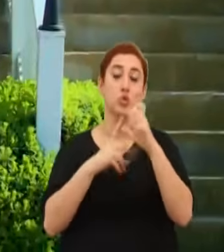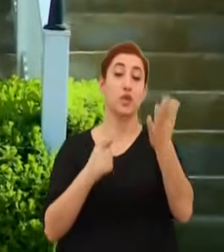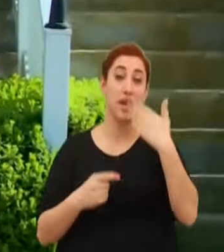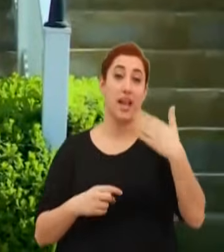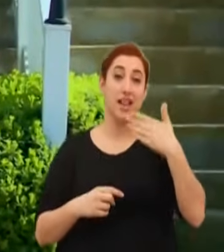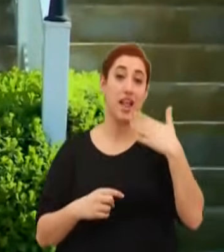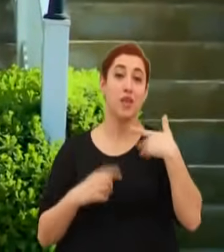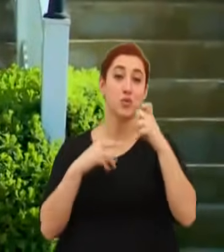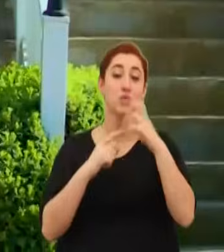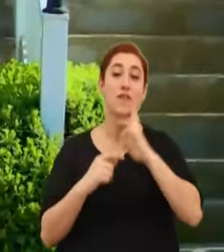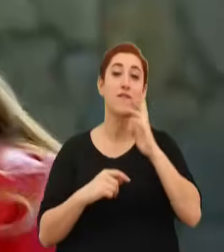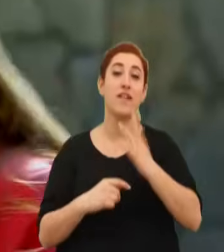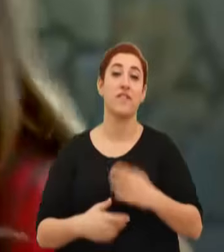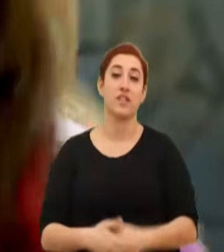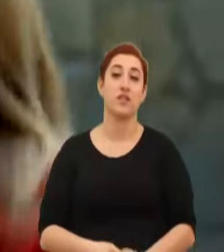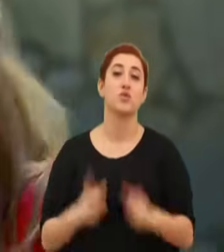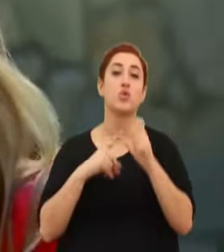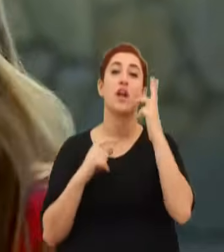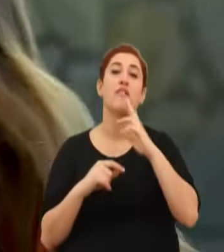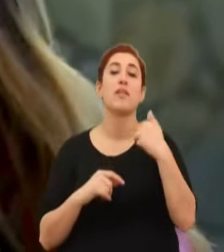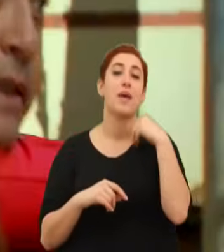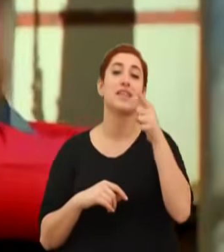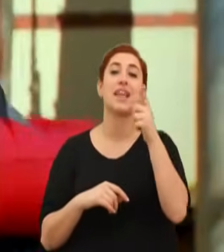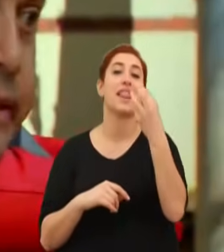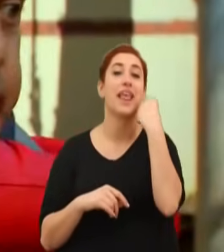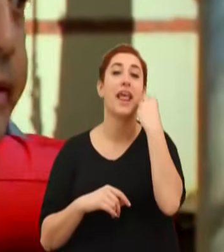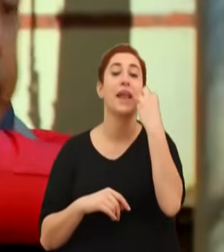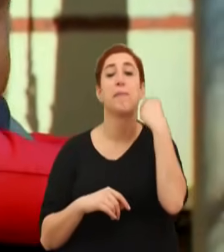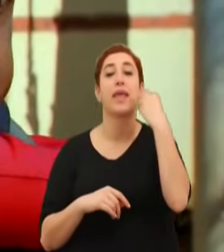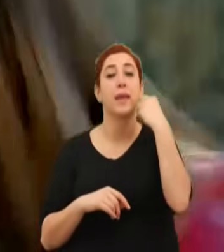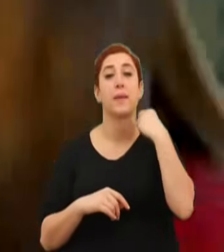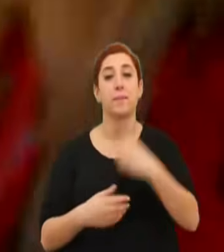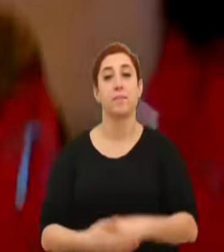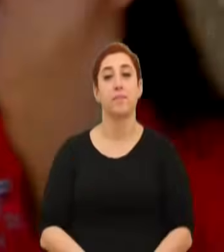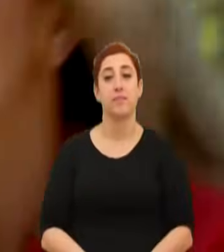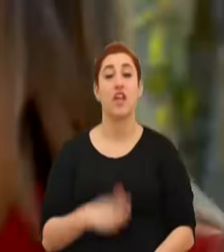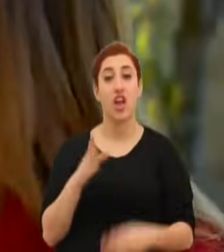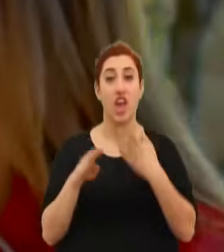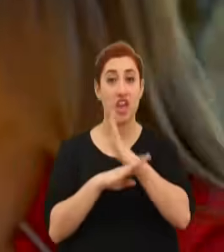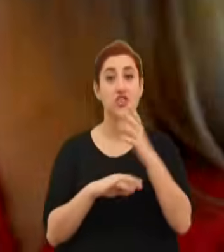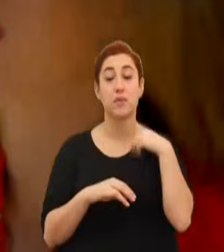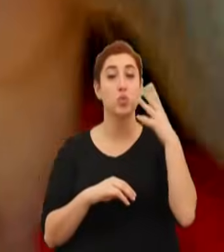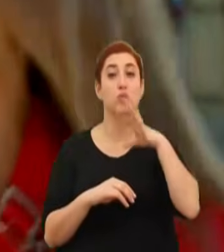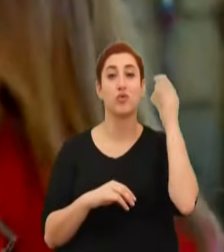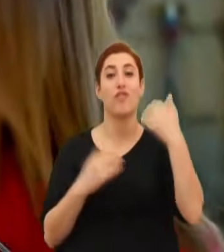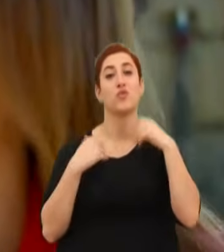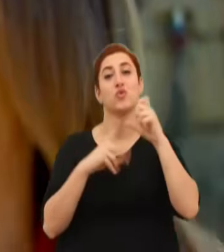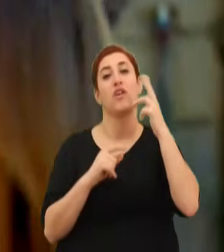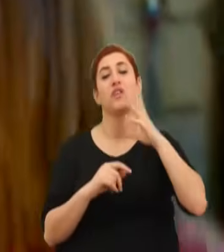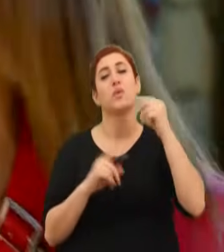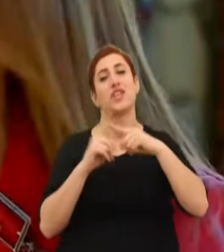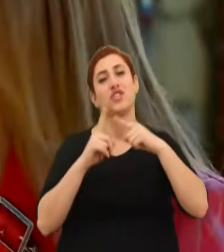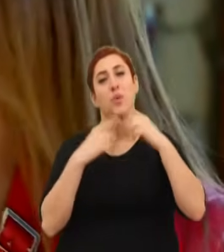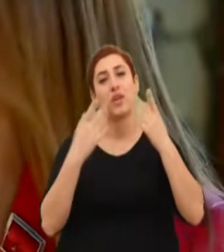gel buraya. Şükrü efendi. Şükrü efendi, ben seni yerim, yerim. Ya gerçekten beni çok mutlu ettin Şükrü efendi.